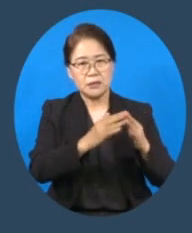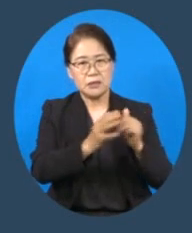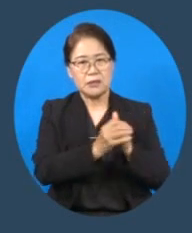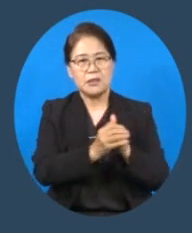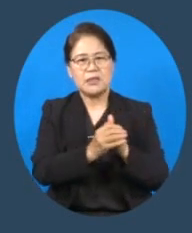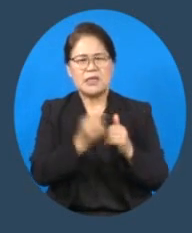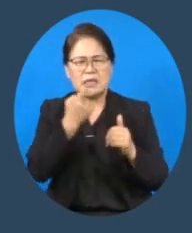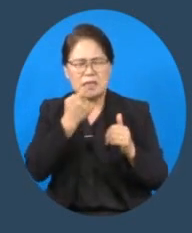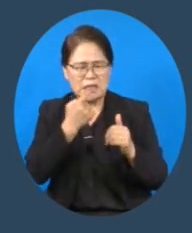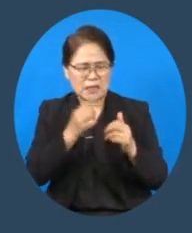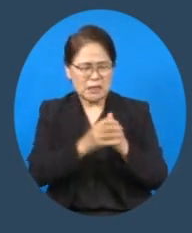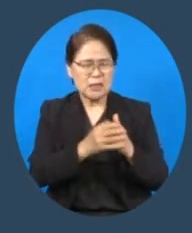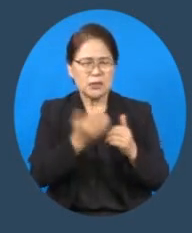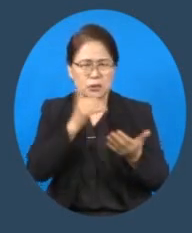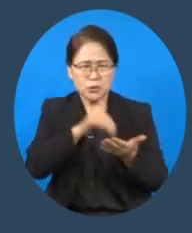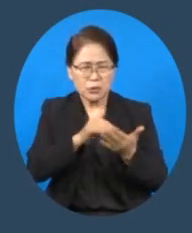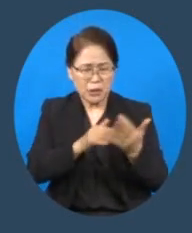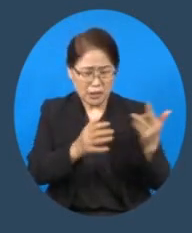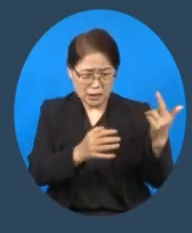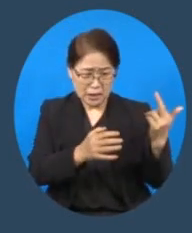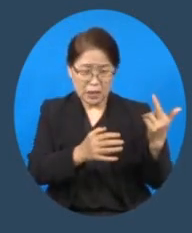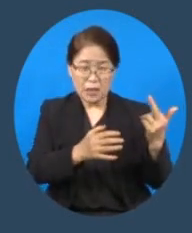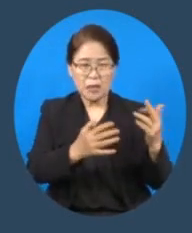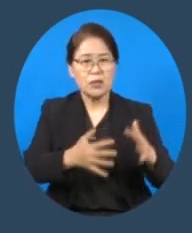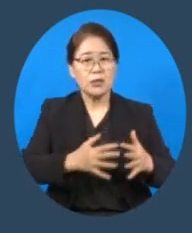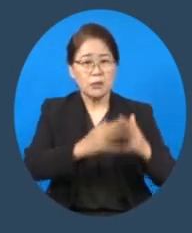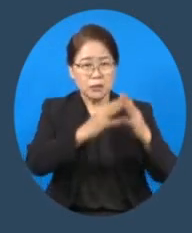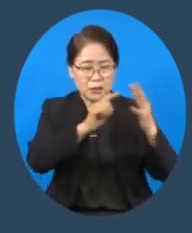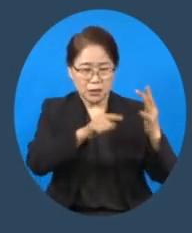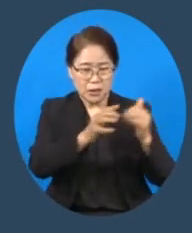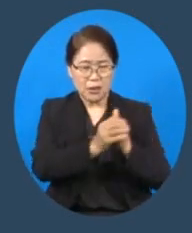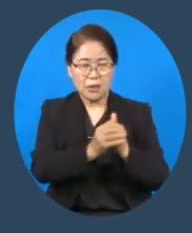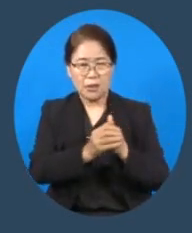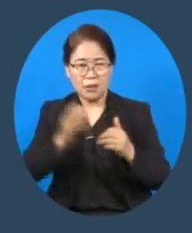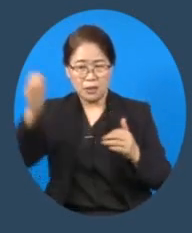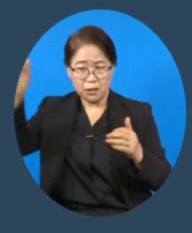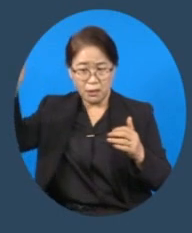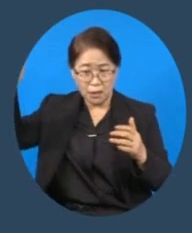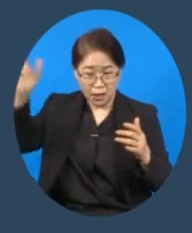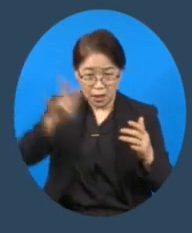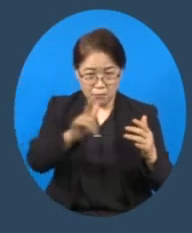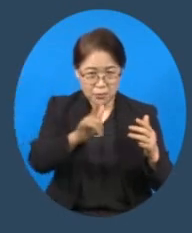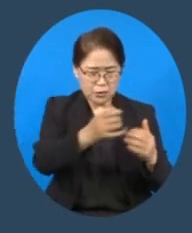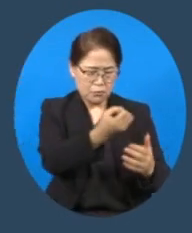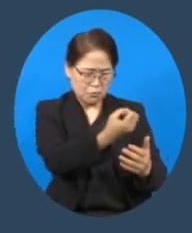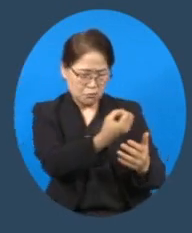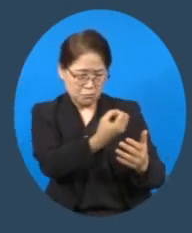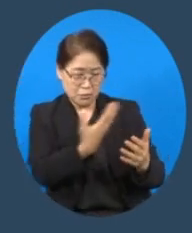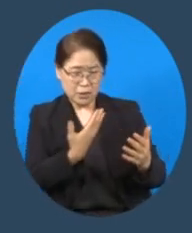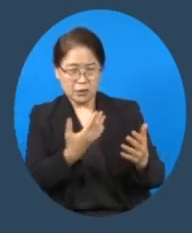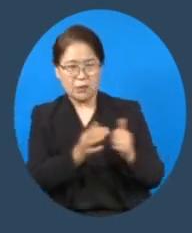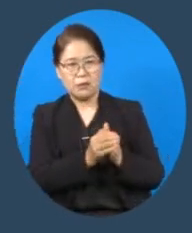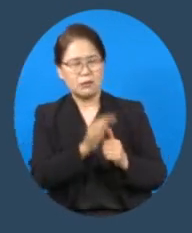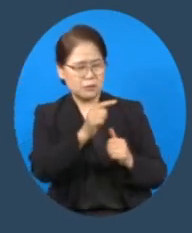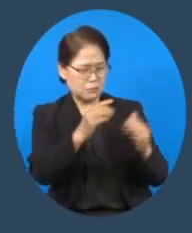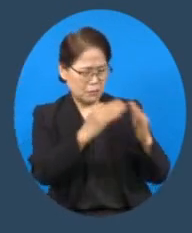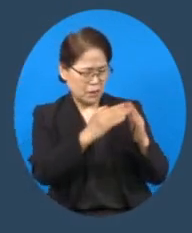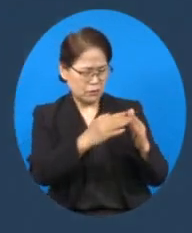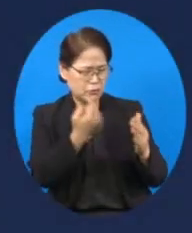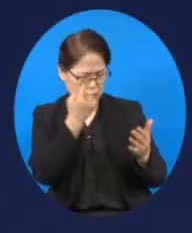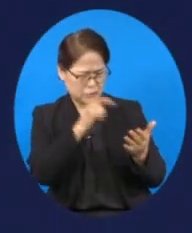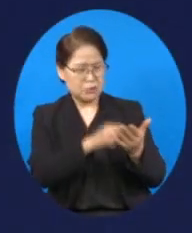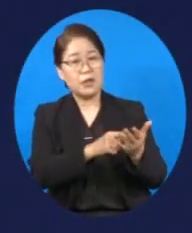석회암으로 건축되어 있기 때문에 그 햇빛에 반사돼 가지고 아 멀리서도 그 마을을 금방 쉽게 알아볼 수가